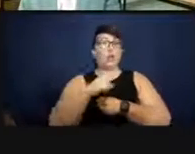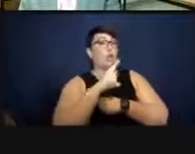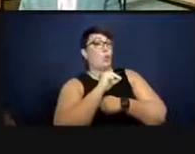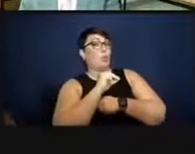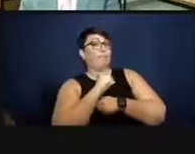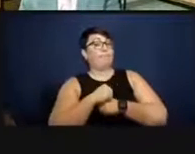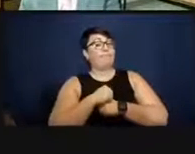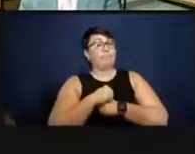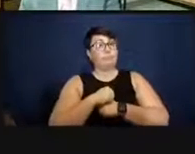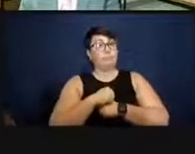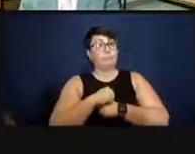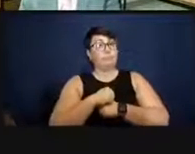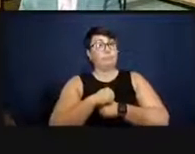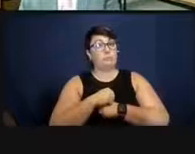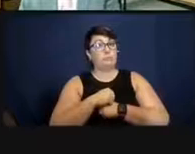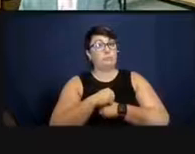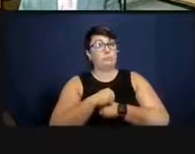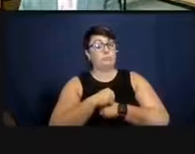ماكنتوش. كلا سيدتي.